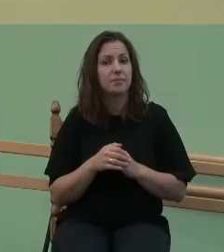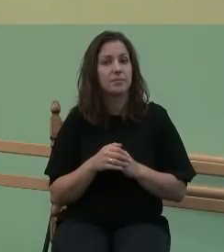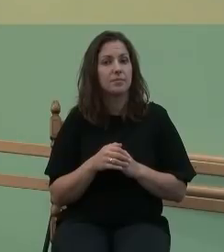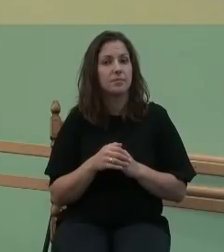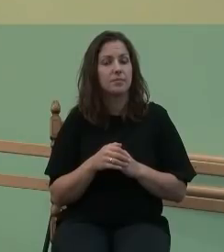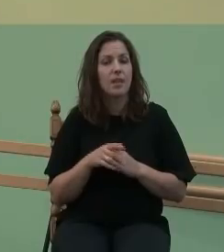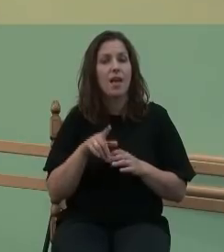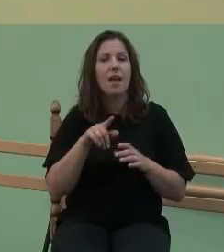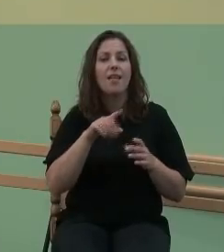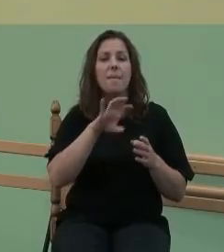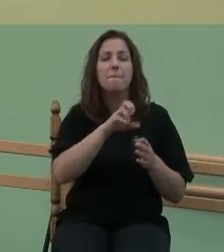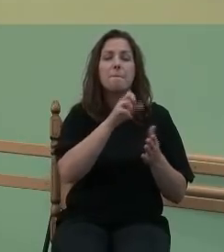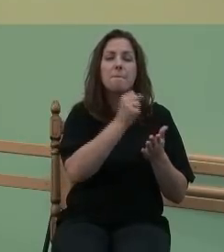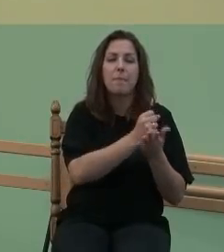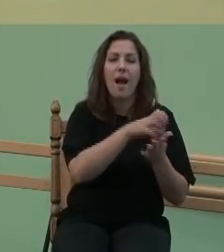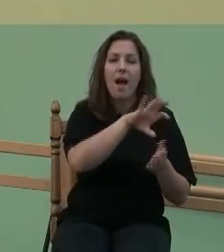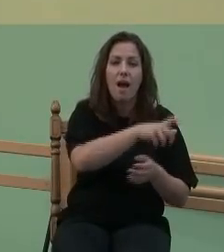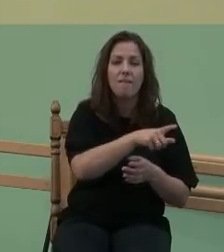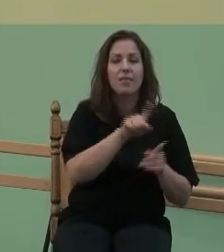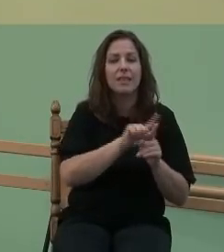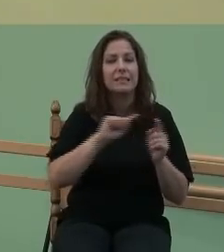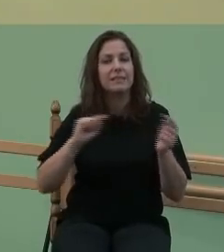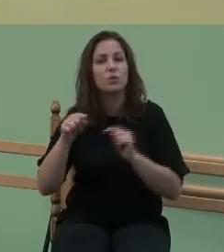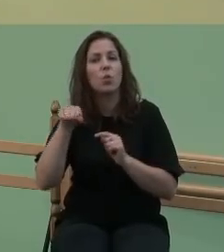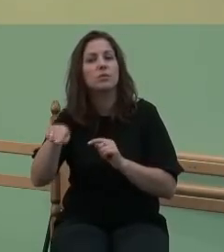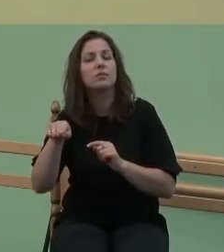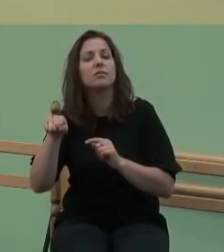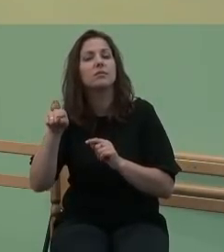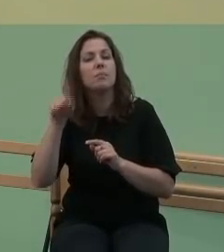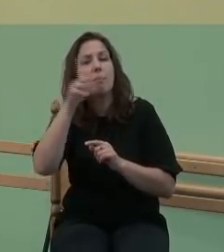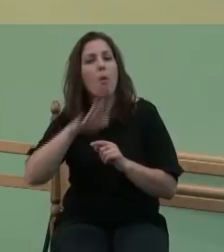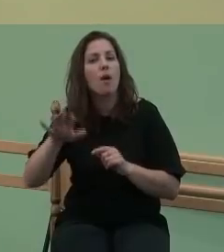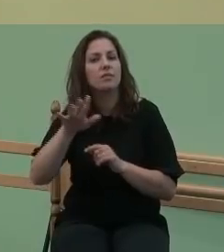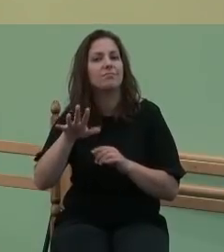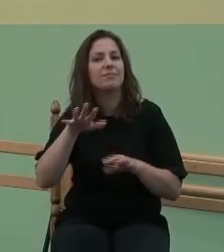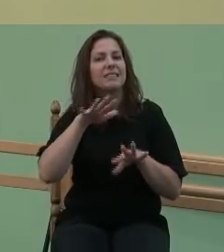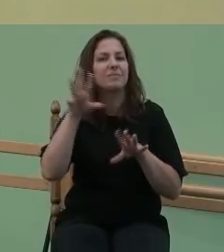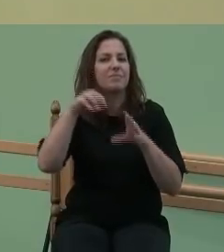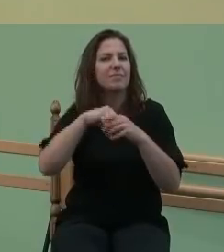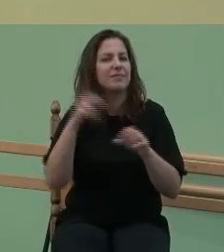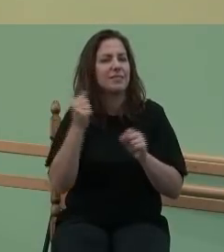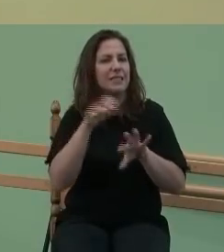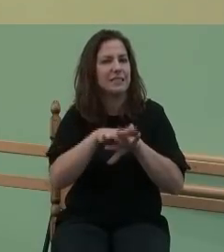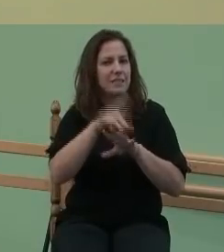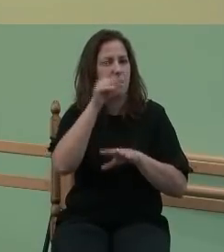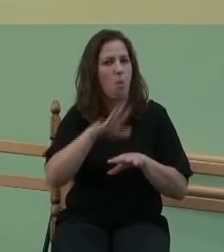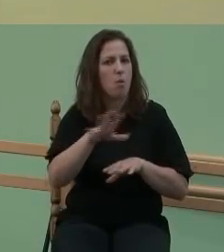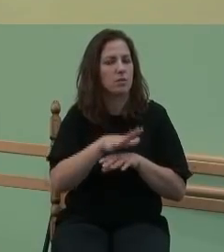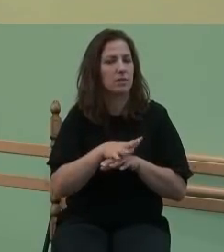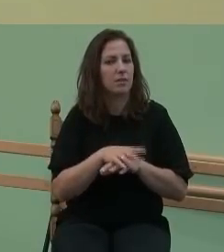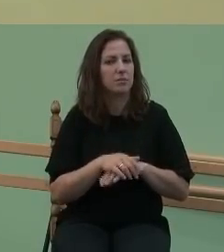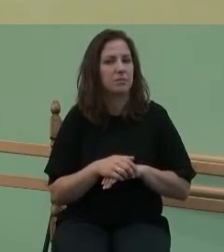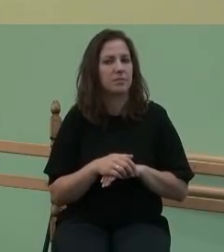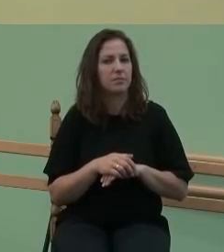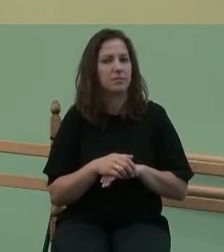dyskurs prawniczy, podobnie jak inne dyskursy społeczne, jest przedmiotem systemowych nadużyć. Bo tu cytat